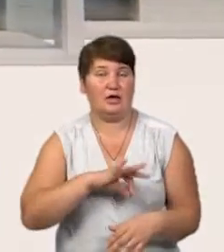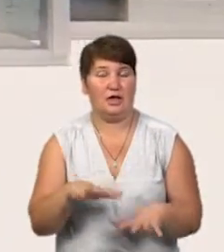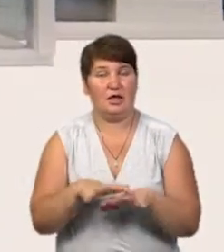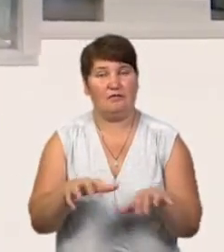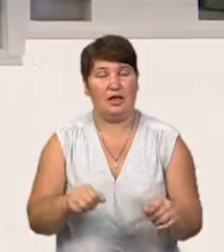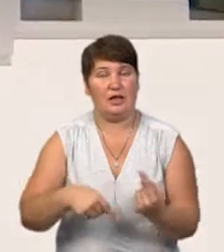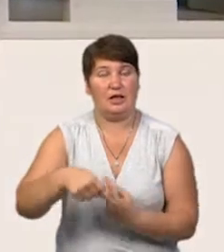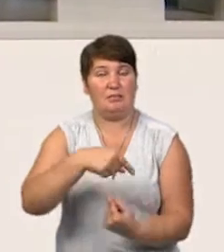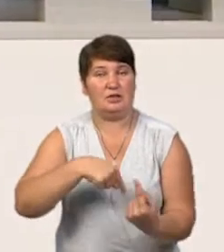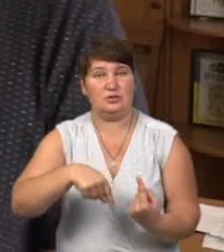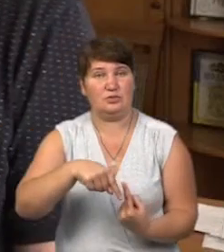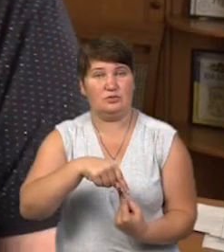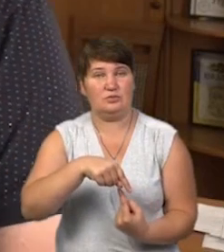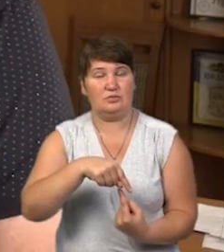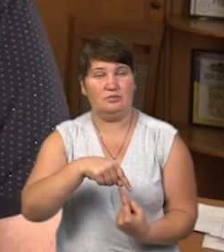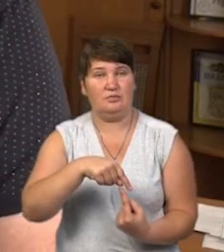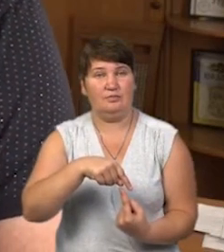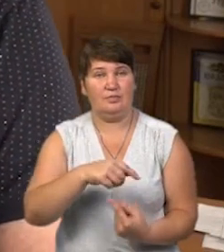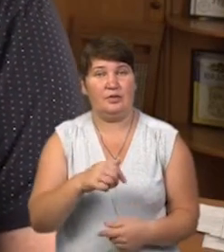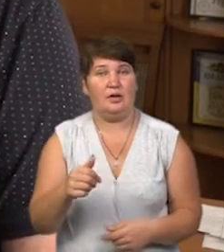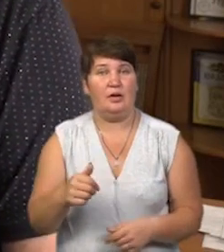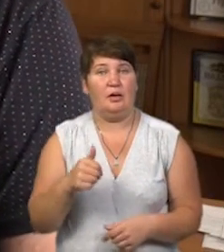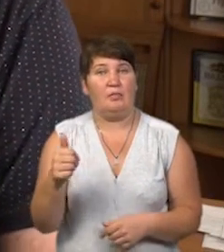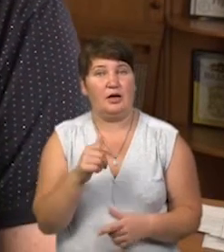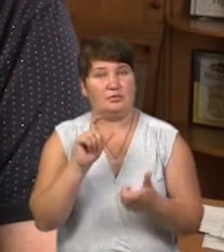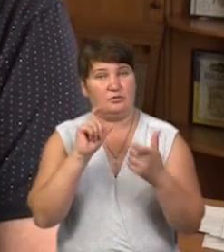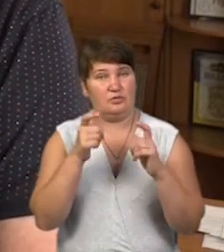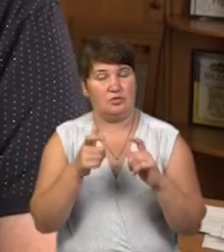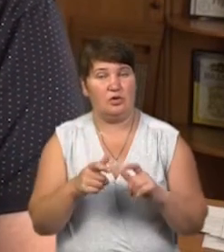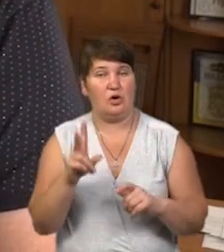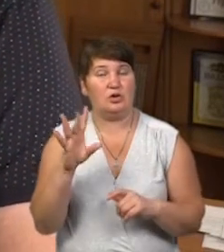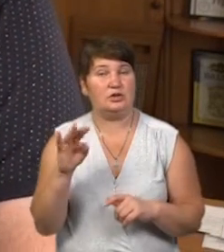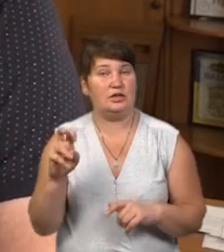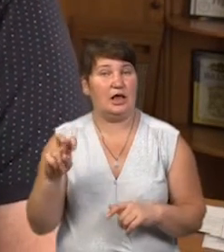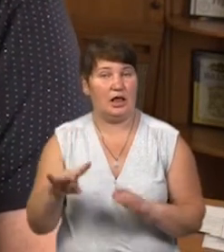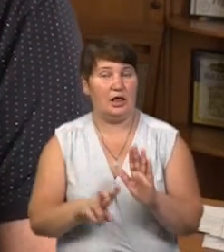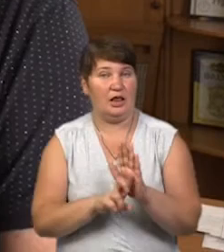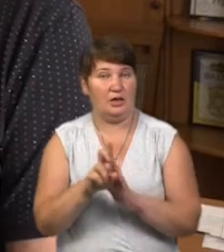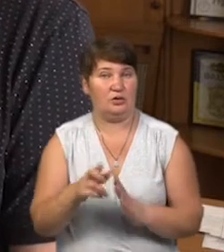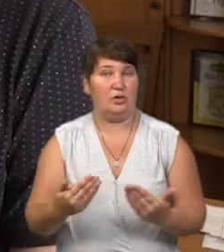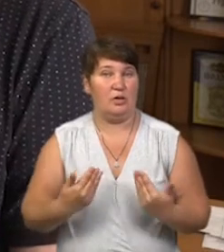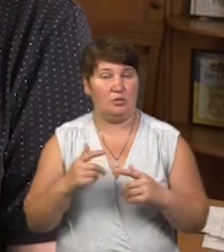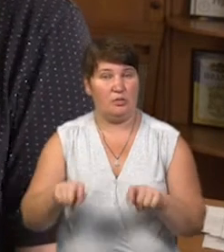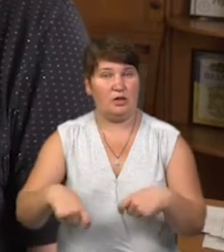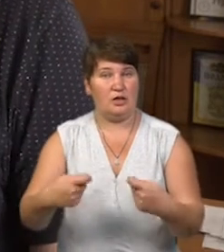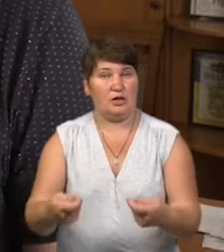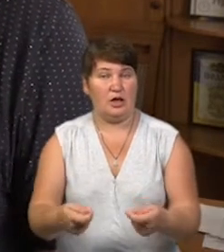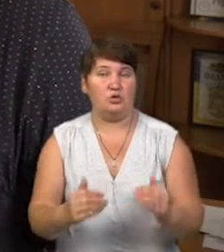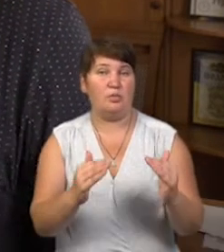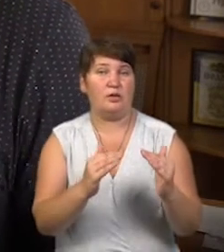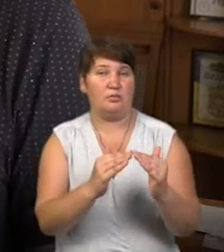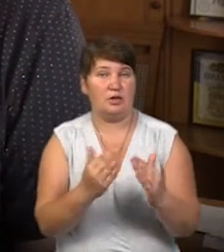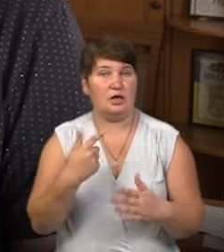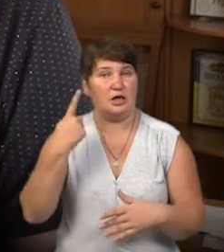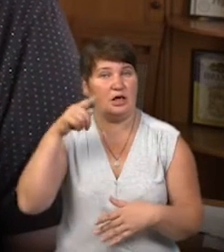бізнесу. Першим звернувся костел до мене про передачу приміщення, але я знаю, що